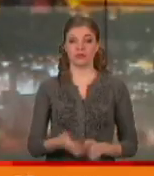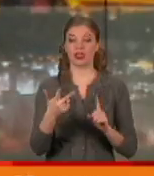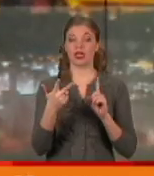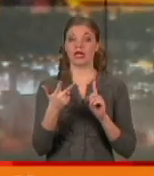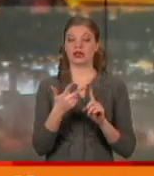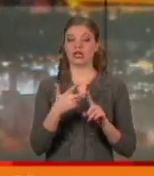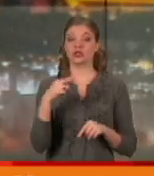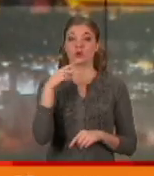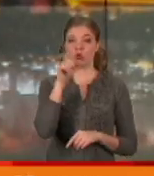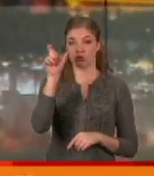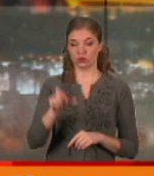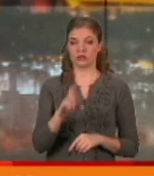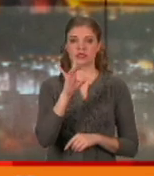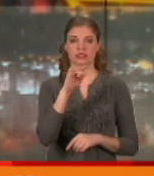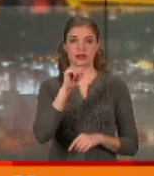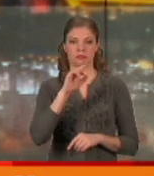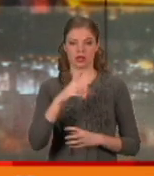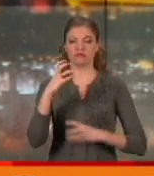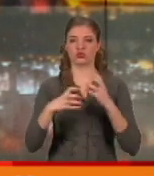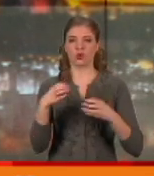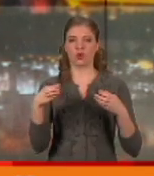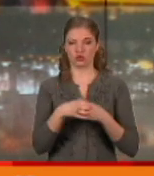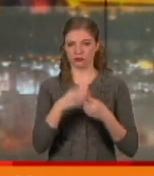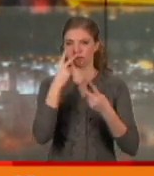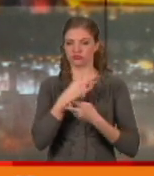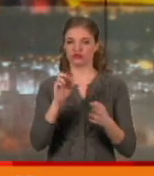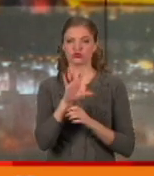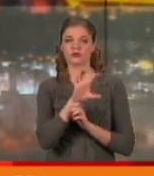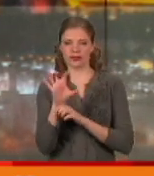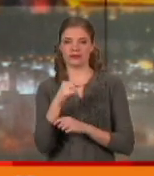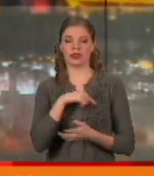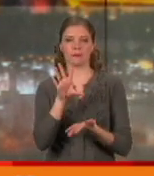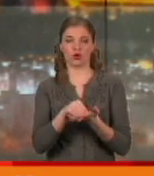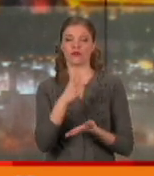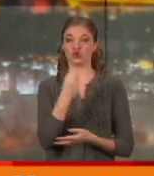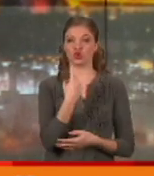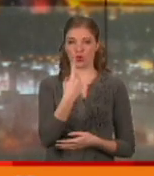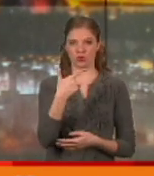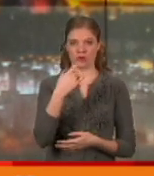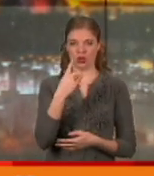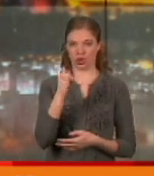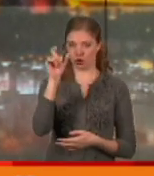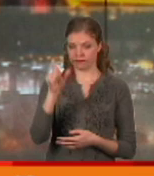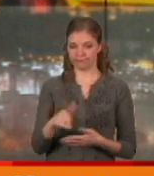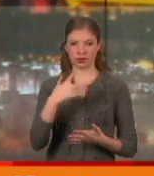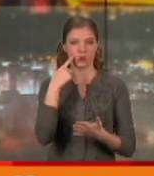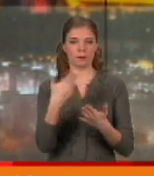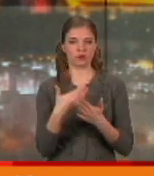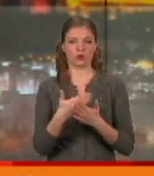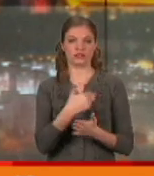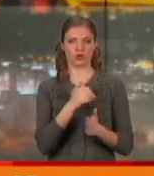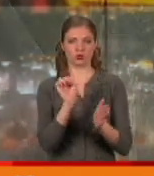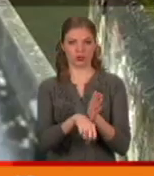Третій отруйник Скрипалів. Міжнародна група розслідувачів оприлюднила світлини та біографію іще одного героївця, якого підозрюють у